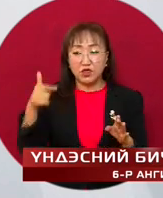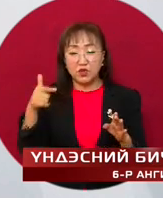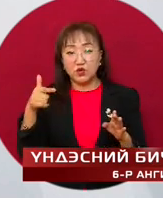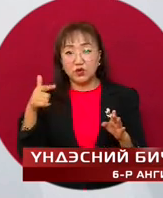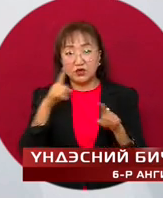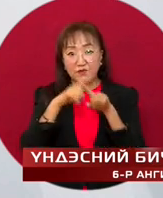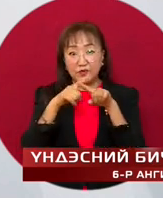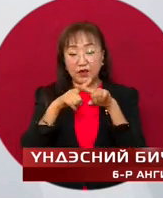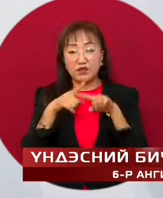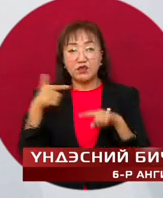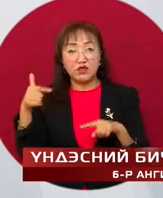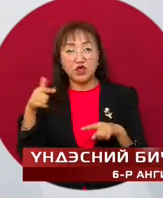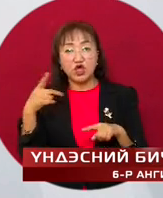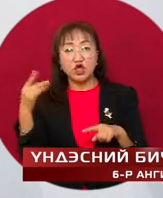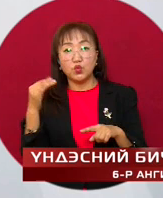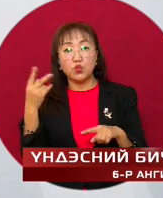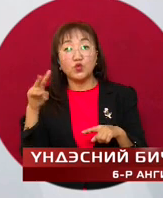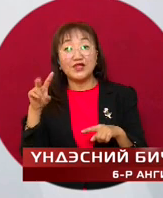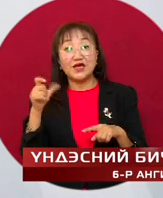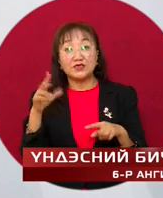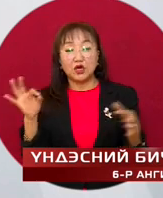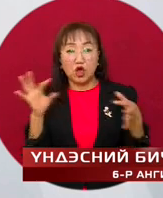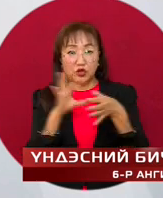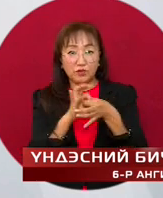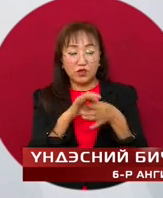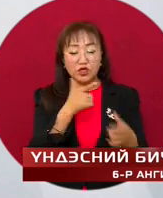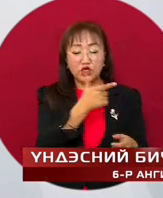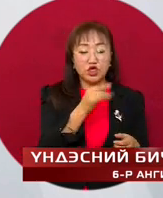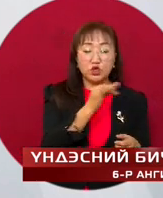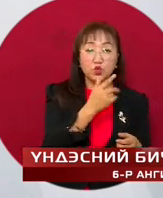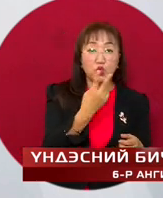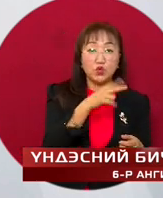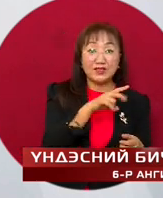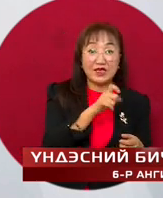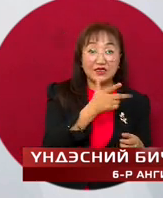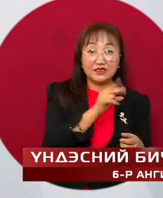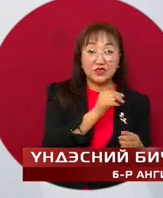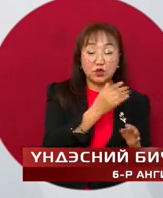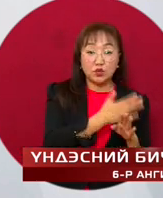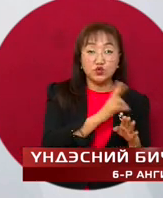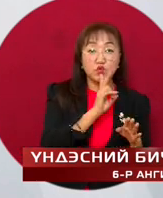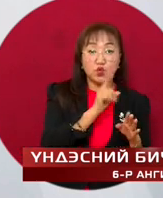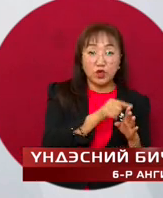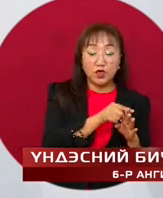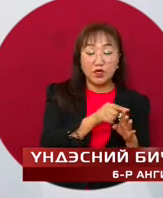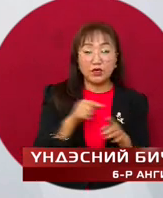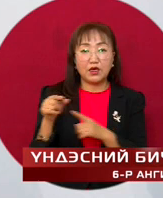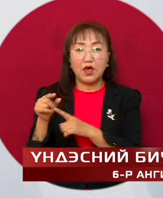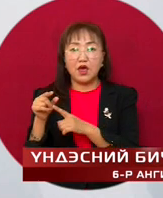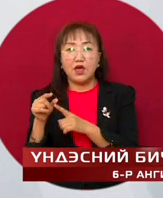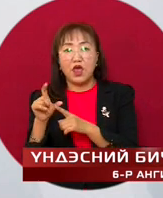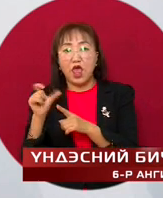хэрвээ гийгүүлэгчээр төгссөн үг байвал эгшиг толгойтой үг залгах гэх мэт үеийн тогтолцоог маш сайн анхаарч тэр ялгалынхаа нөхцөлийг